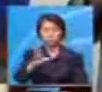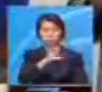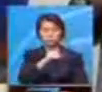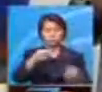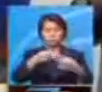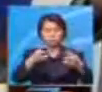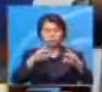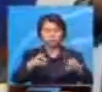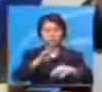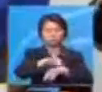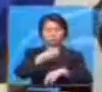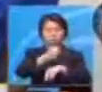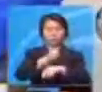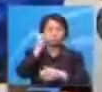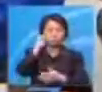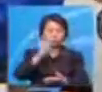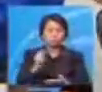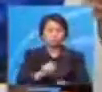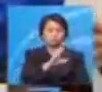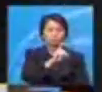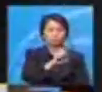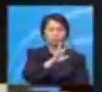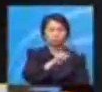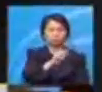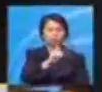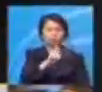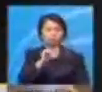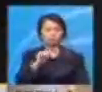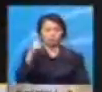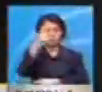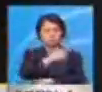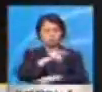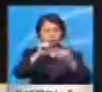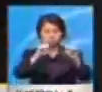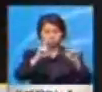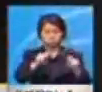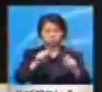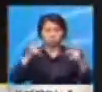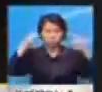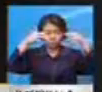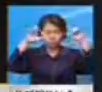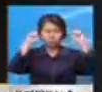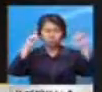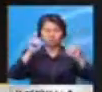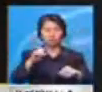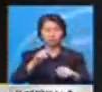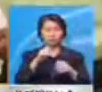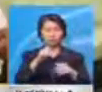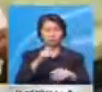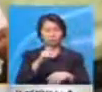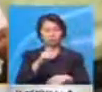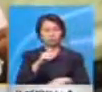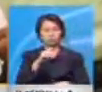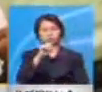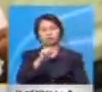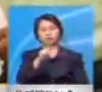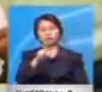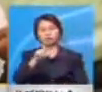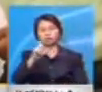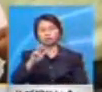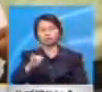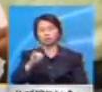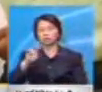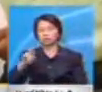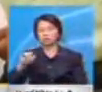perasmian penubbuhan sekretariat dmdi Kanada pada Sabtu presiden dmdi Senator Tan Sri Mohamad Ali Mohamad rusta